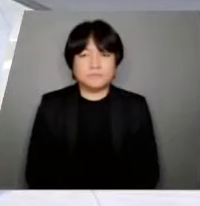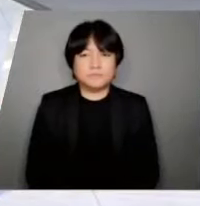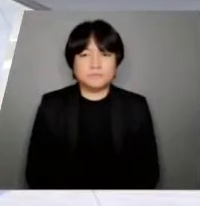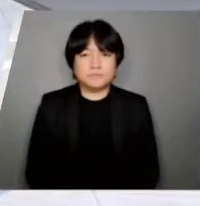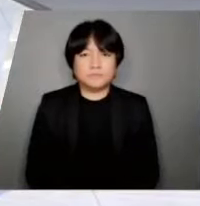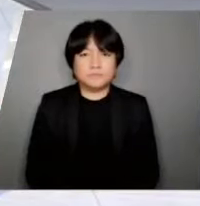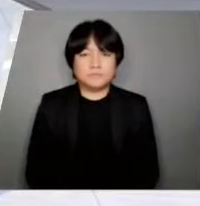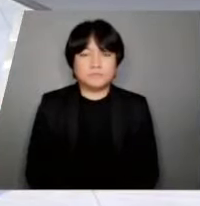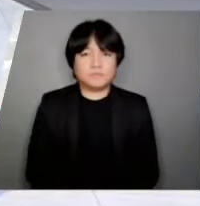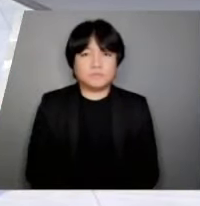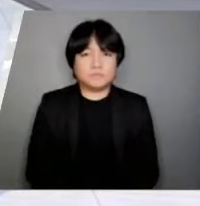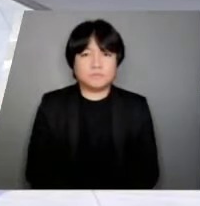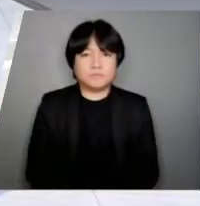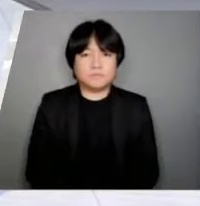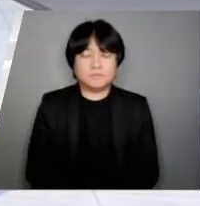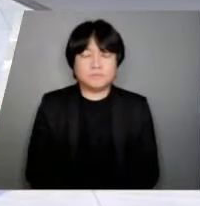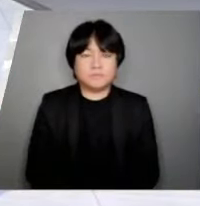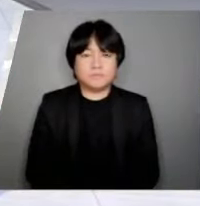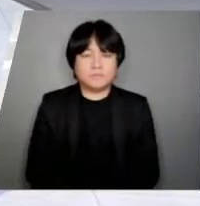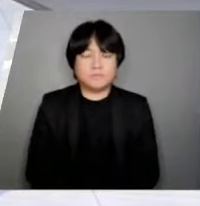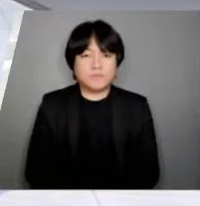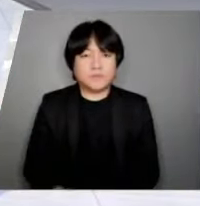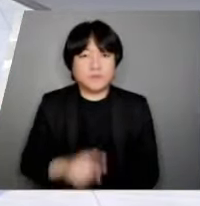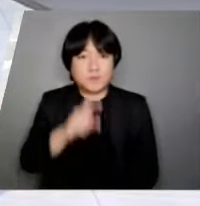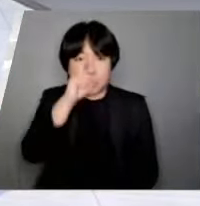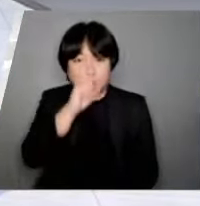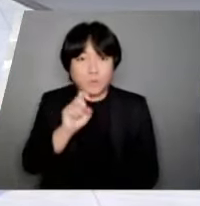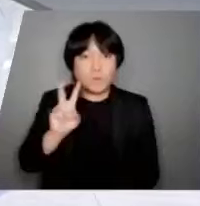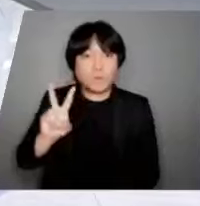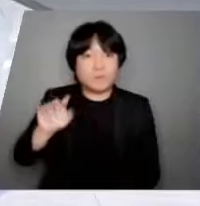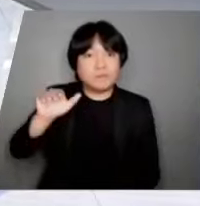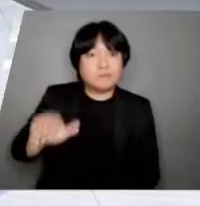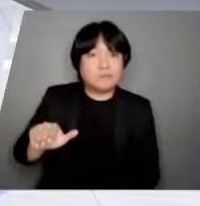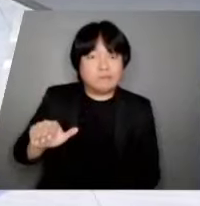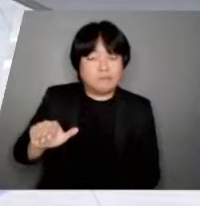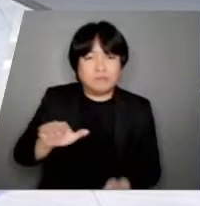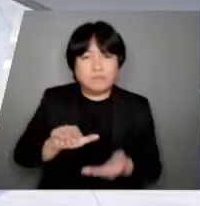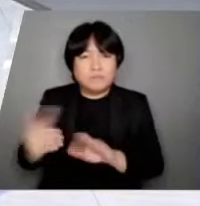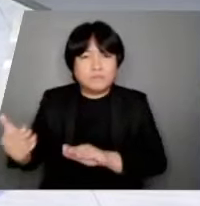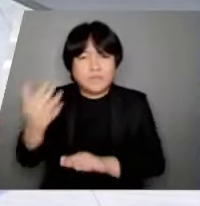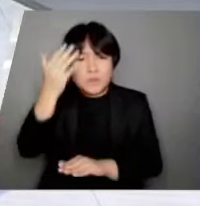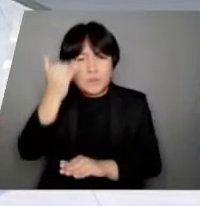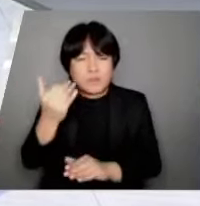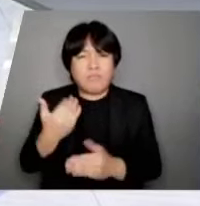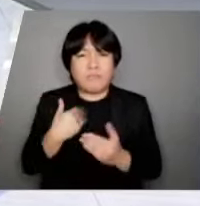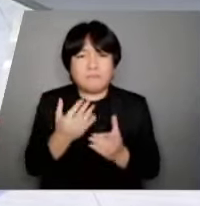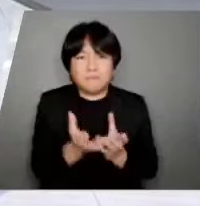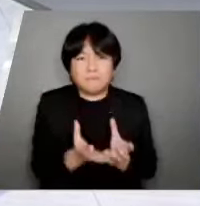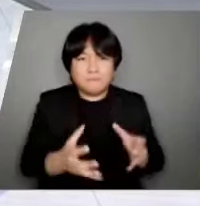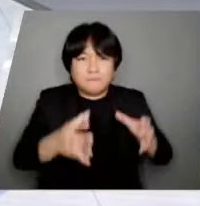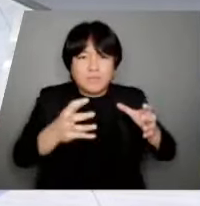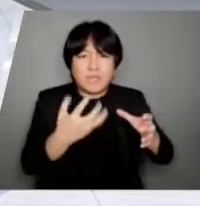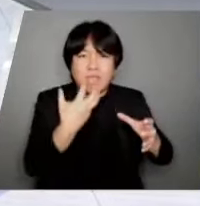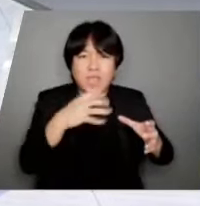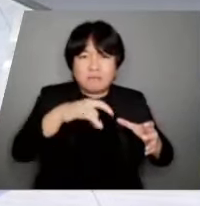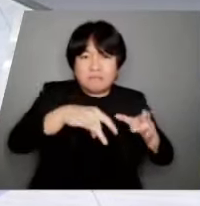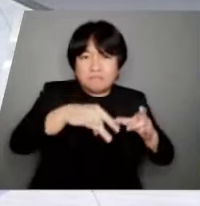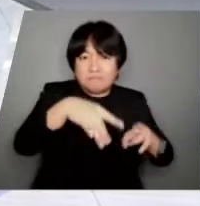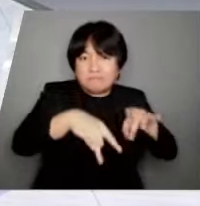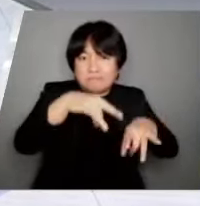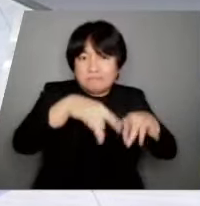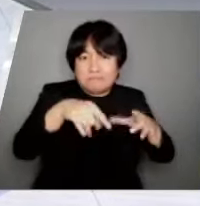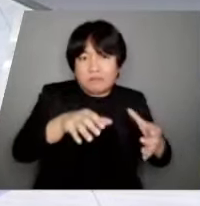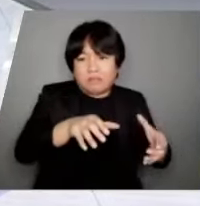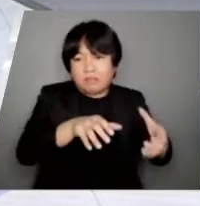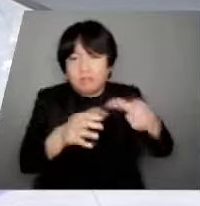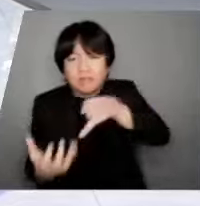Patay ang dalawang taong gulang na bata matapos aksidente mahulog sa kaldero na may mainit na sabaw ng bat choy sa Iloilo. Saksi,